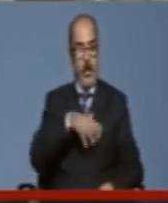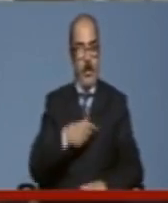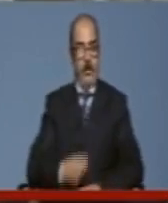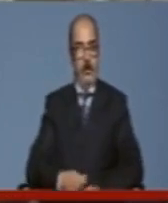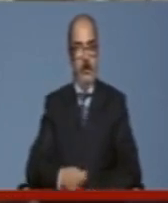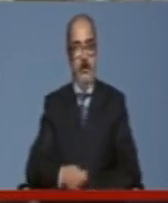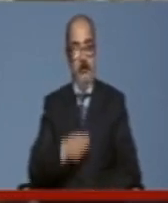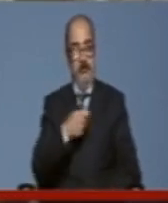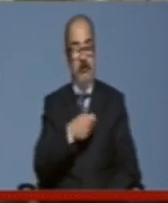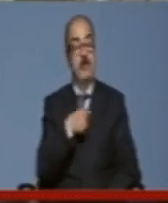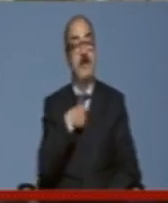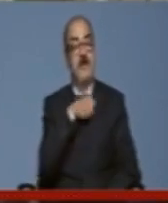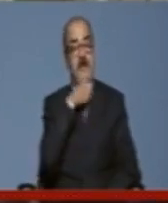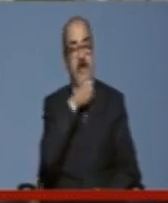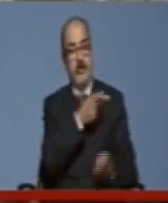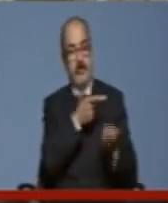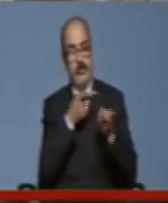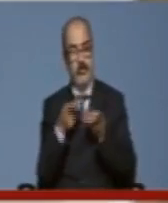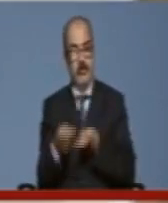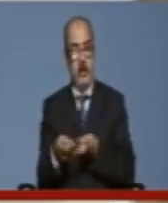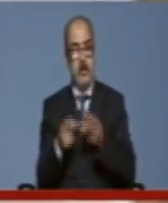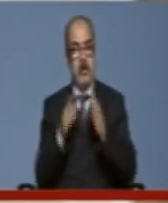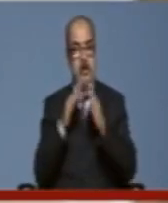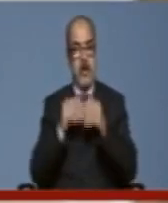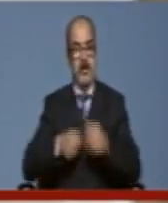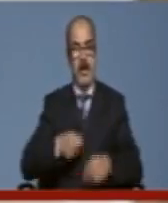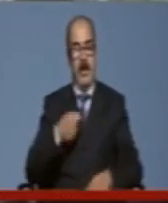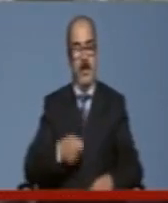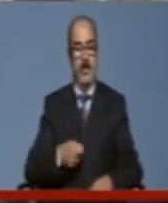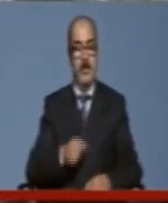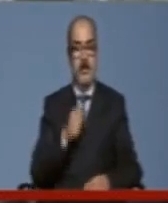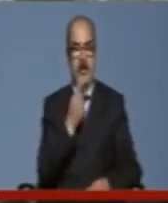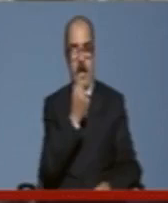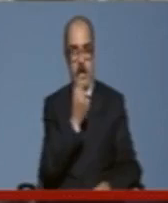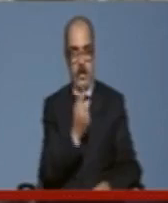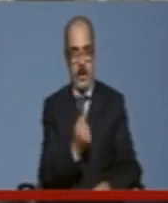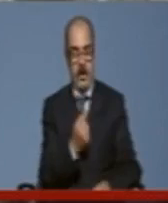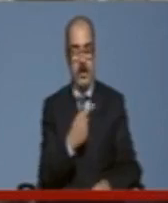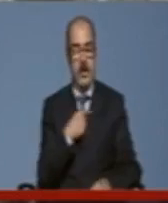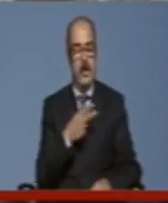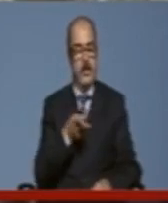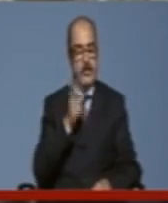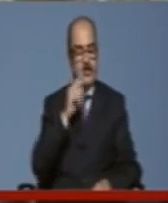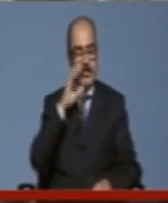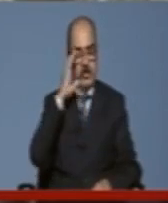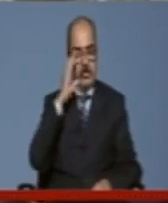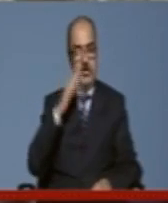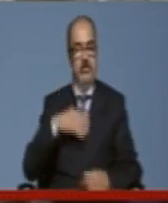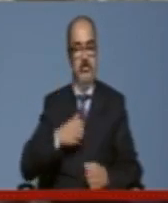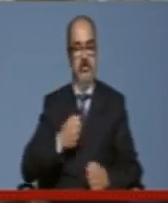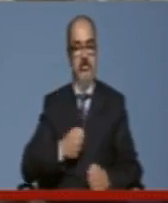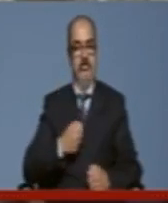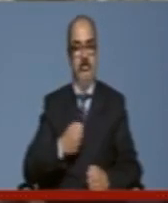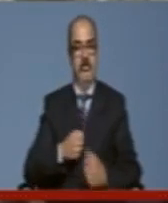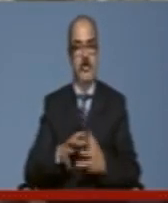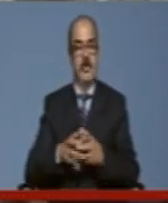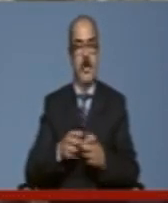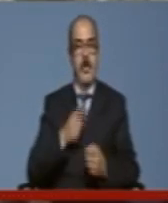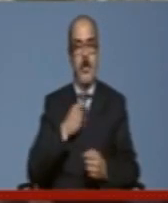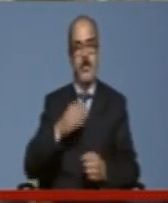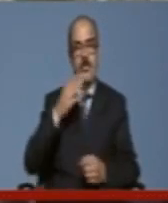بفخامة الرئيس في زيارتك لمصر. اسمح لي أن أنا أسجل بكل تقدير واحترام تحياتي